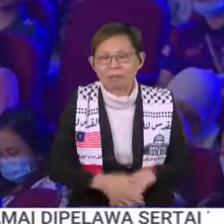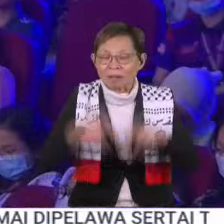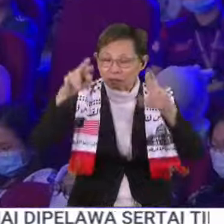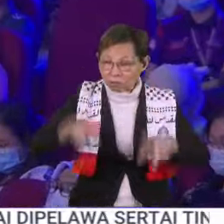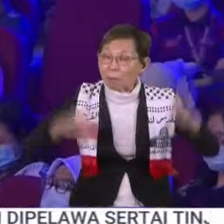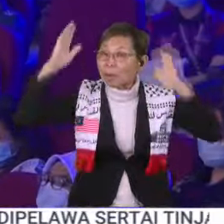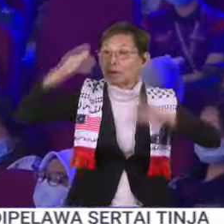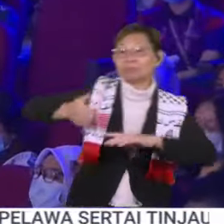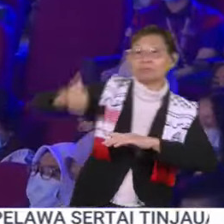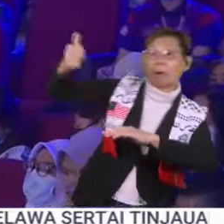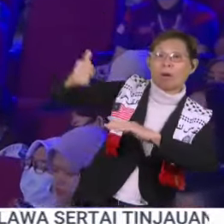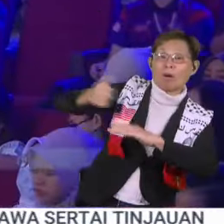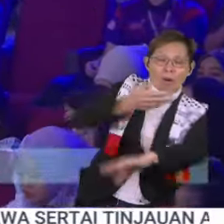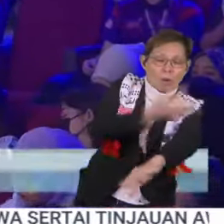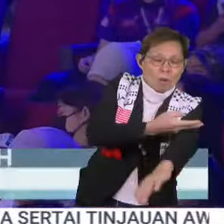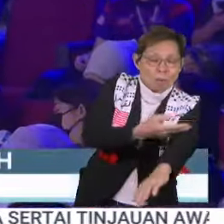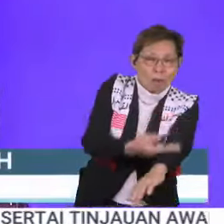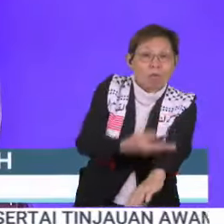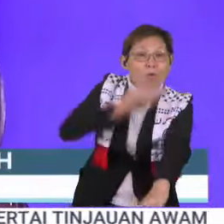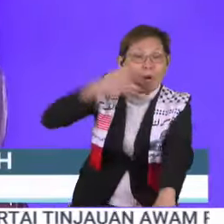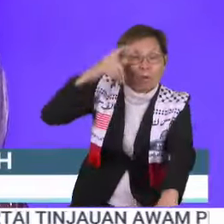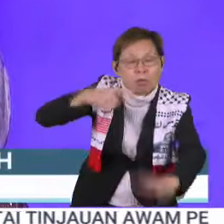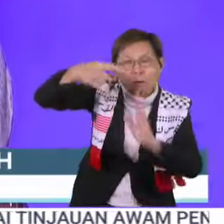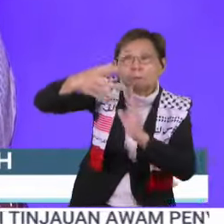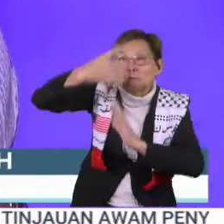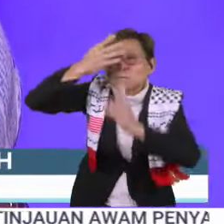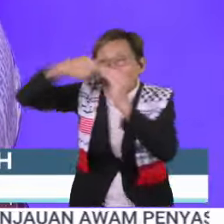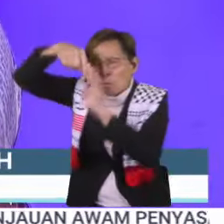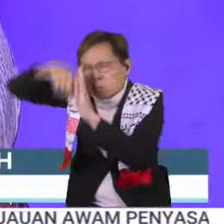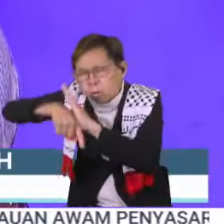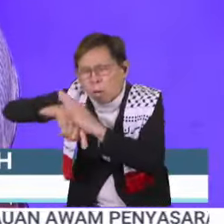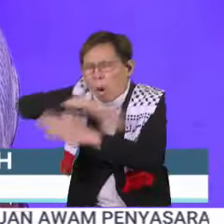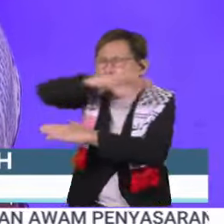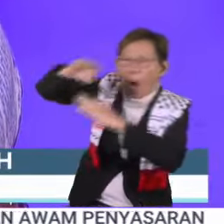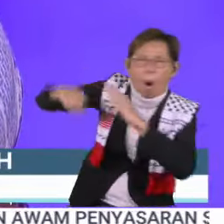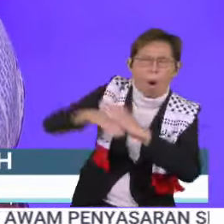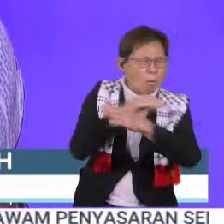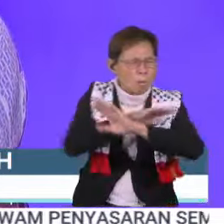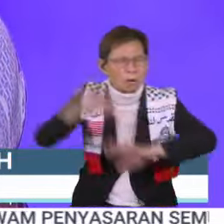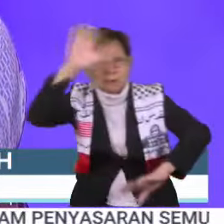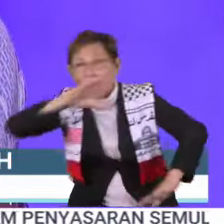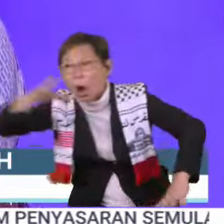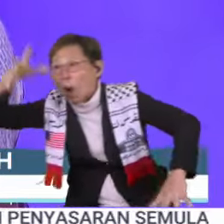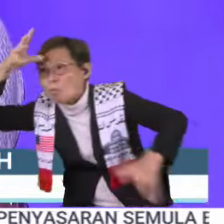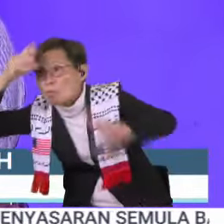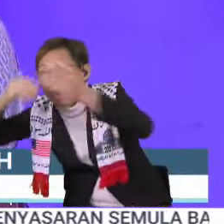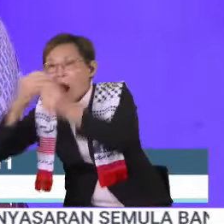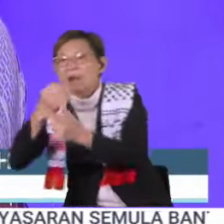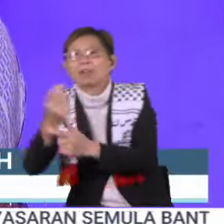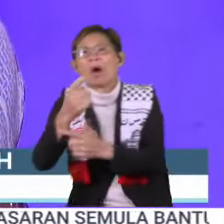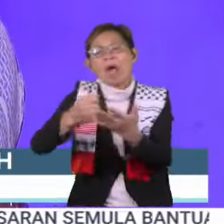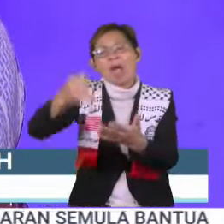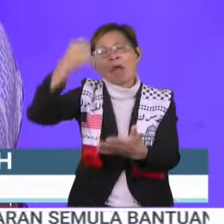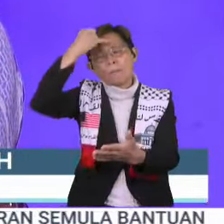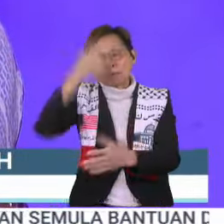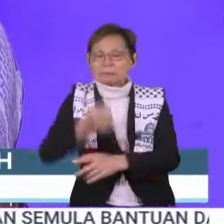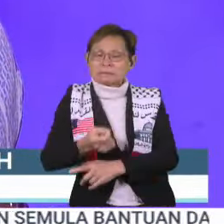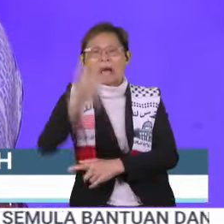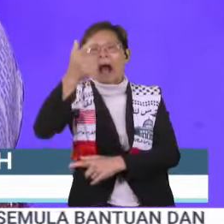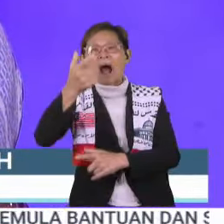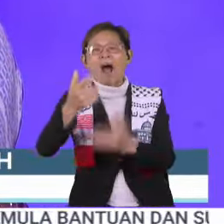Rakyat Malaysia terutamanya generasi muda perlu mendalami sesuatu ilmu secara menyeluruh, bukan hanya mencari maklumat atau sesuatu ilmu dengan hanya